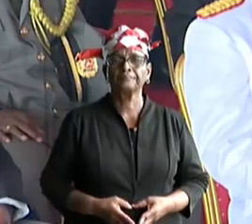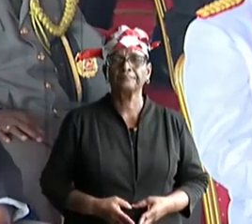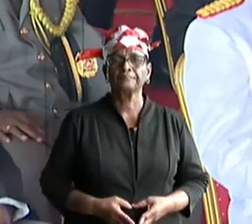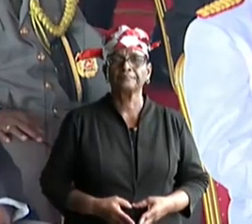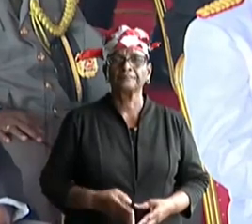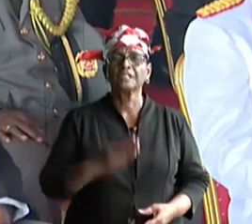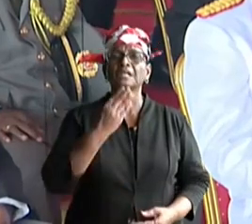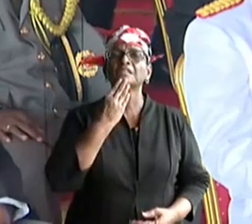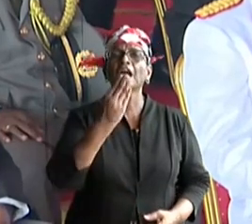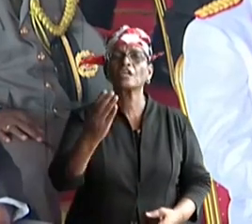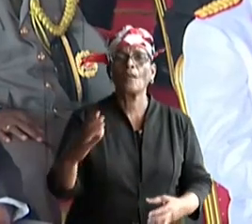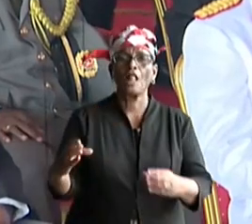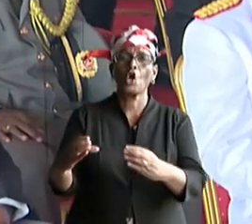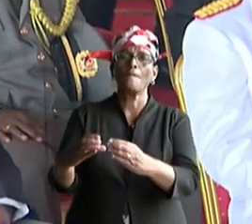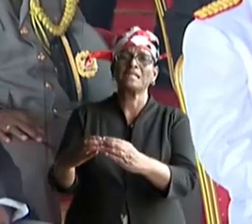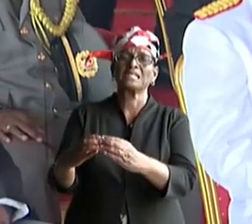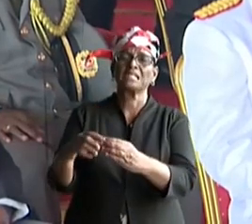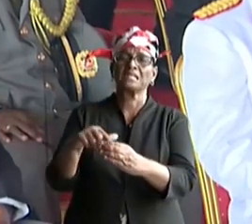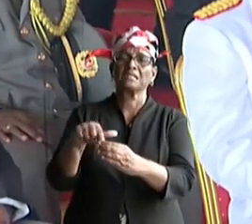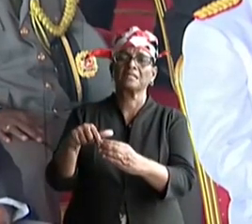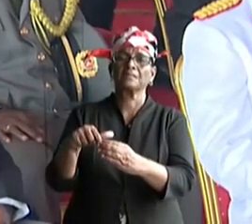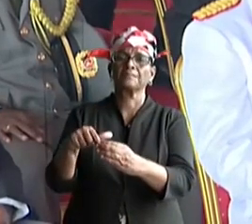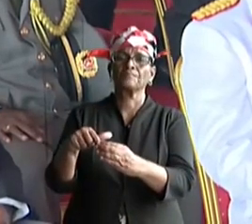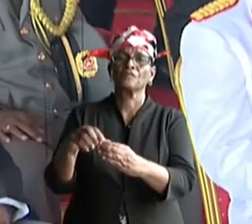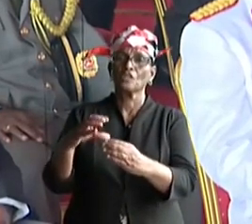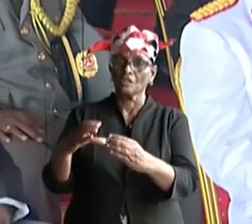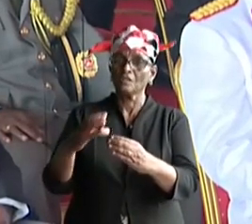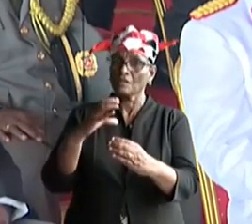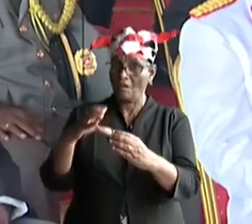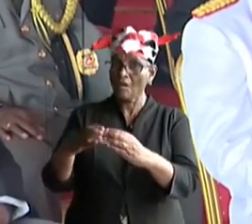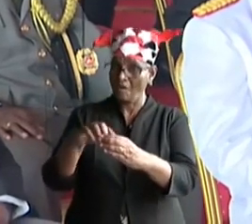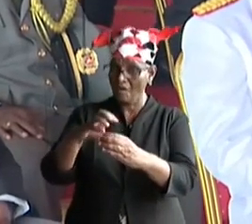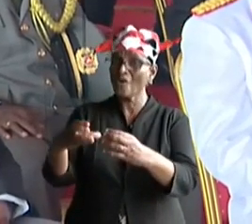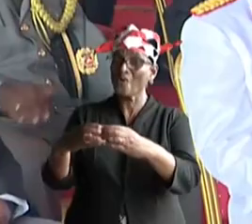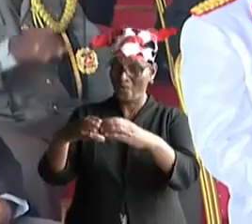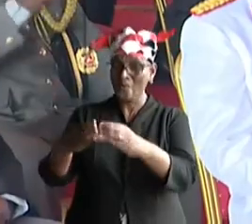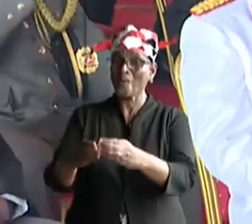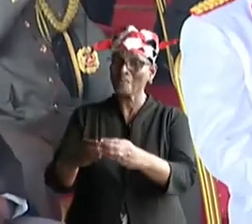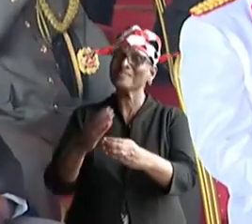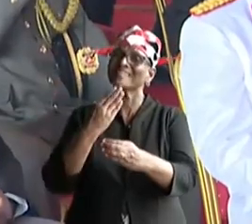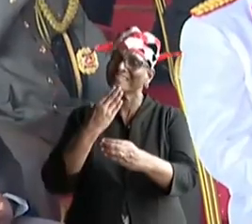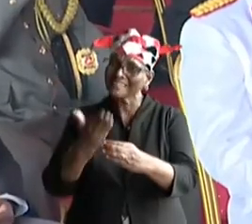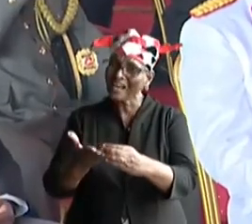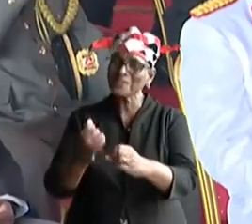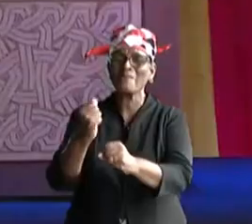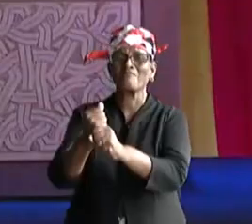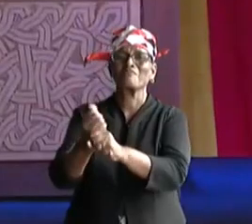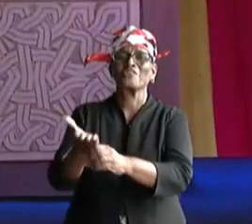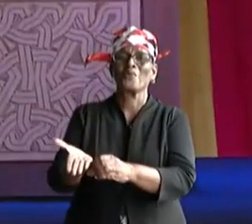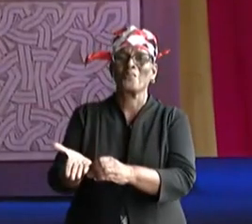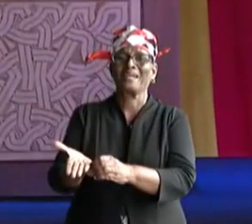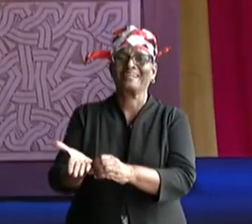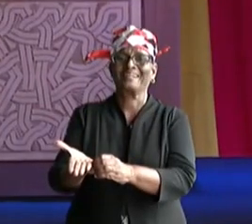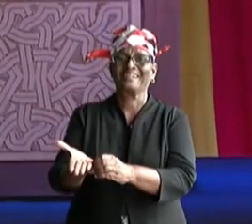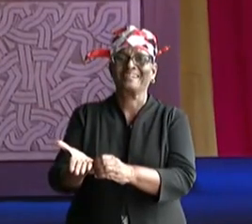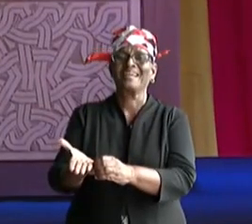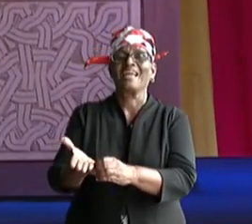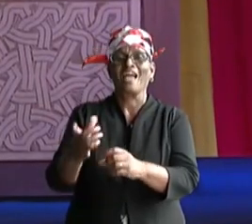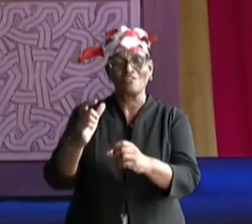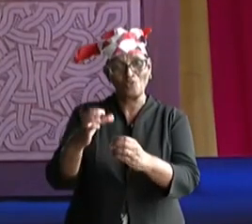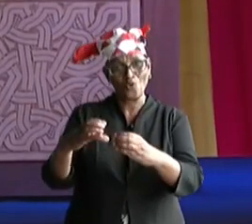Dank u wel, commissie. Ik zeg de commissie dank voor haar verrichte werkzaamheden en ontbind